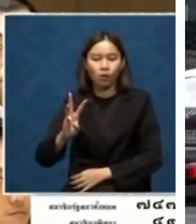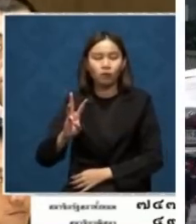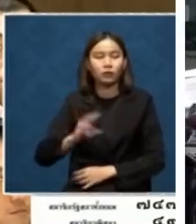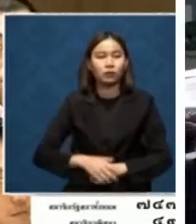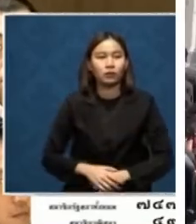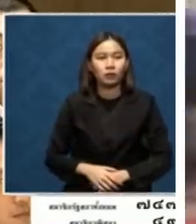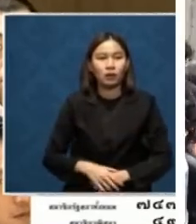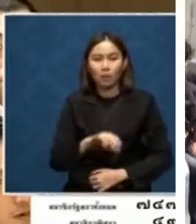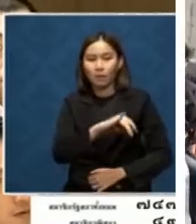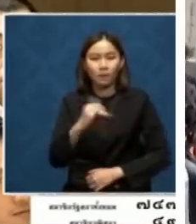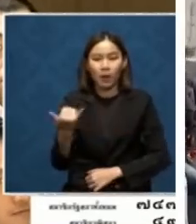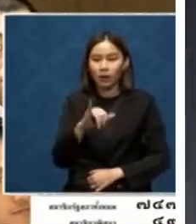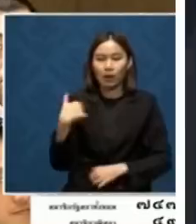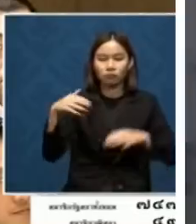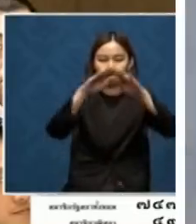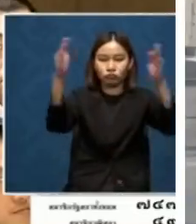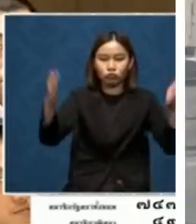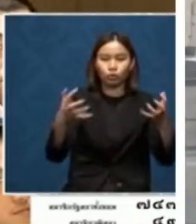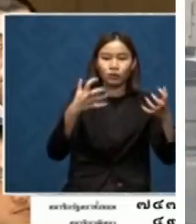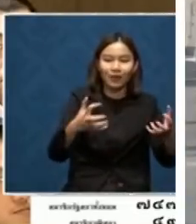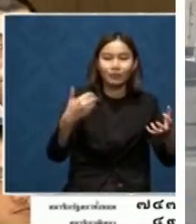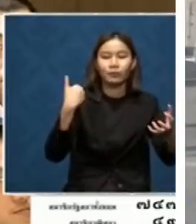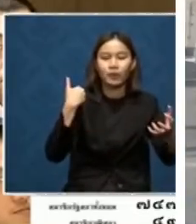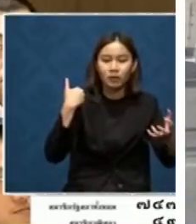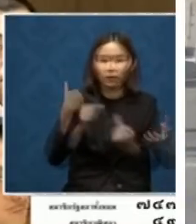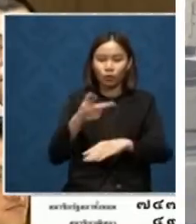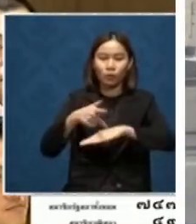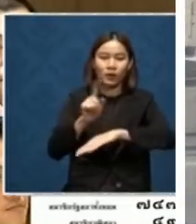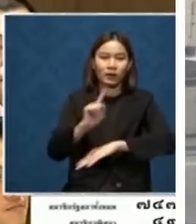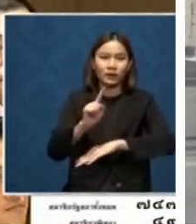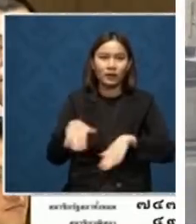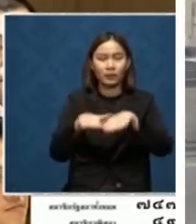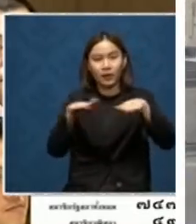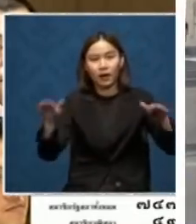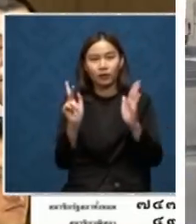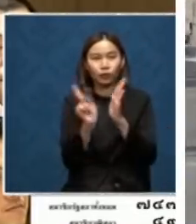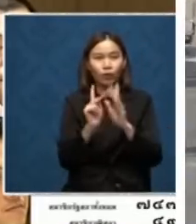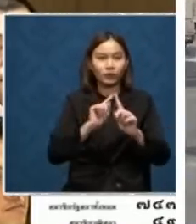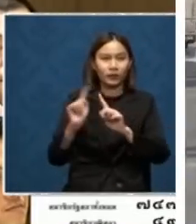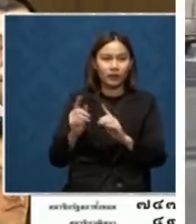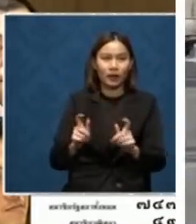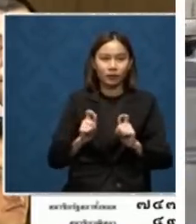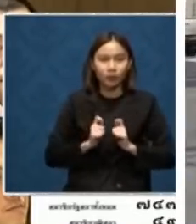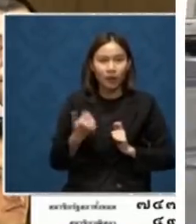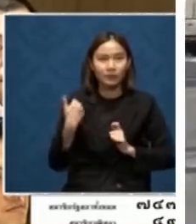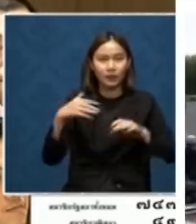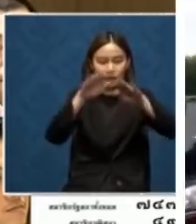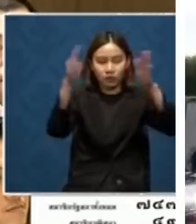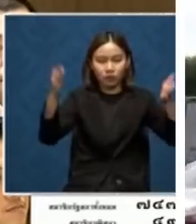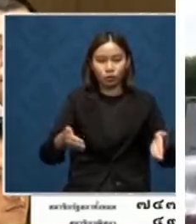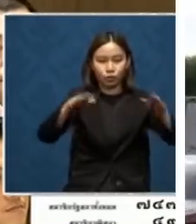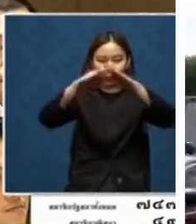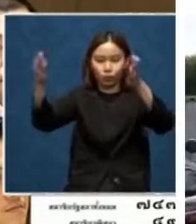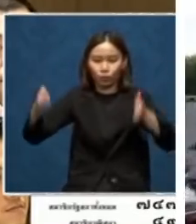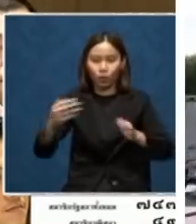ปลอดภัยเขาก็จำเป็นต้องปฏิบัติหน้าที่มาตรการในการให้อนุญาตมีการตั้งตู้คอนเทนเนอร์